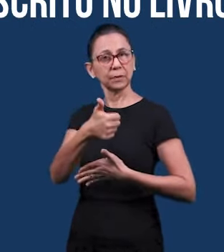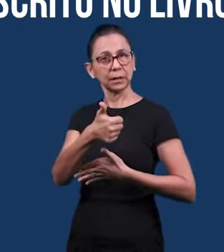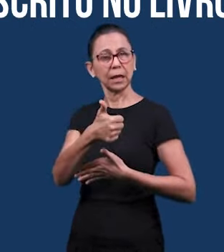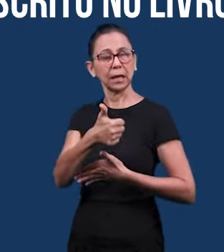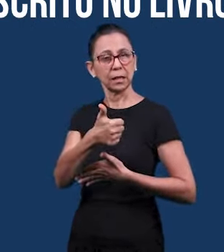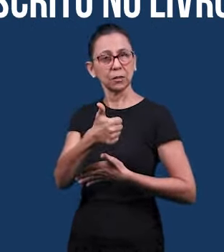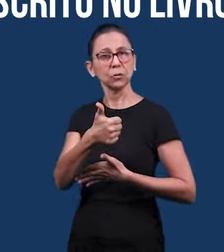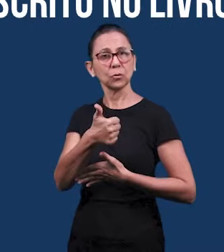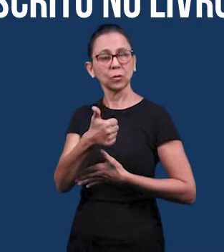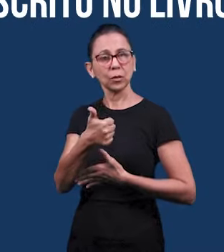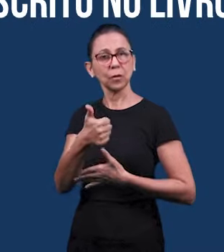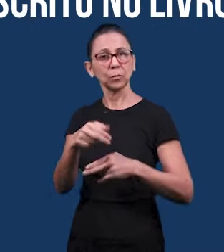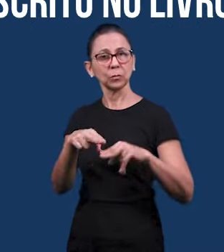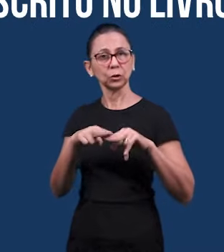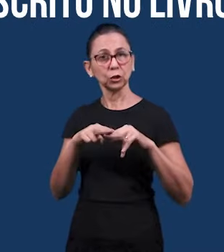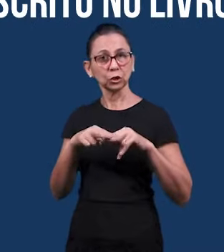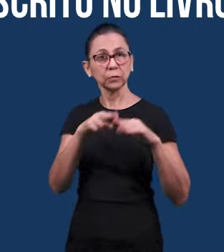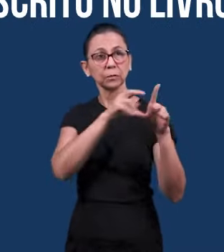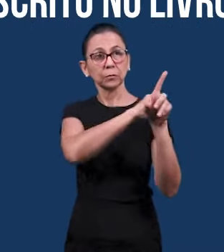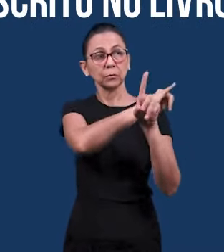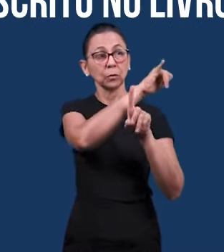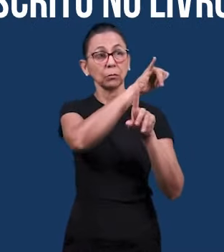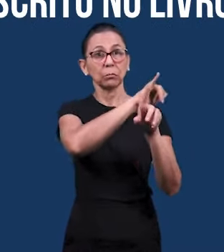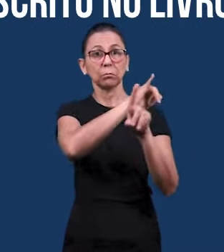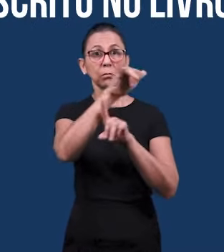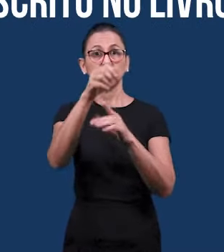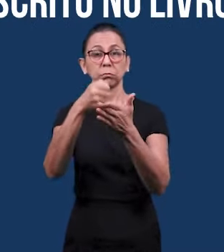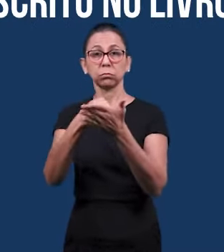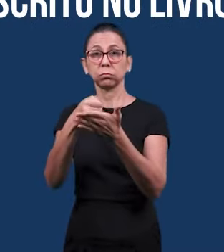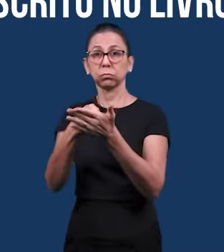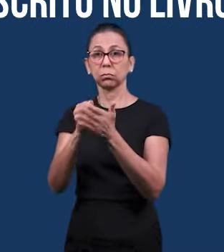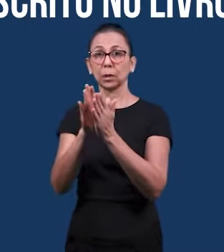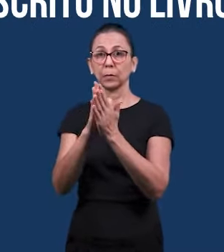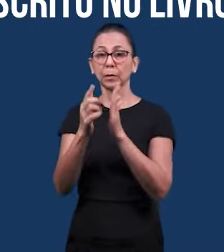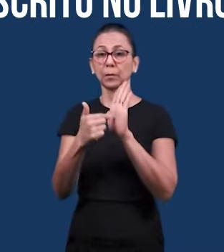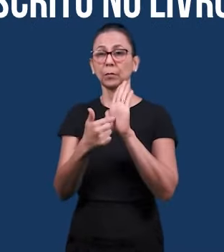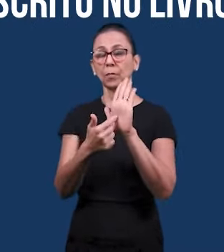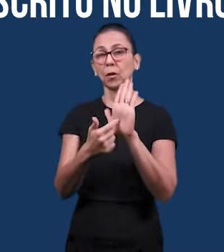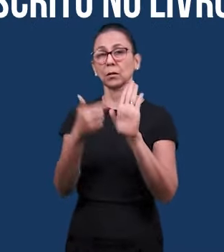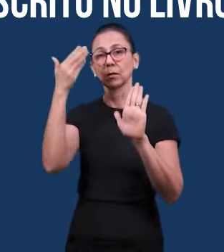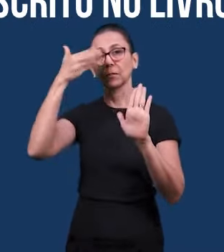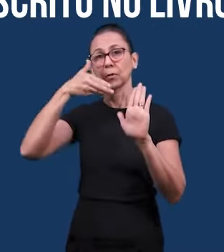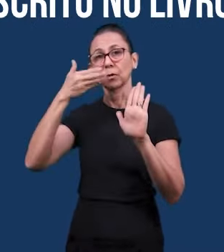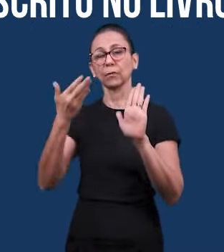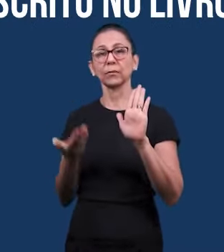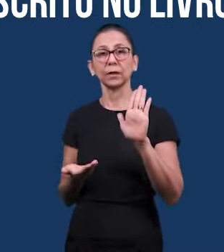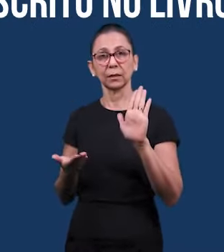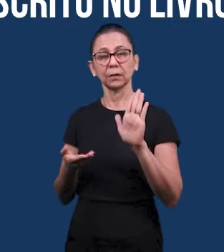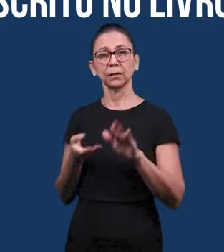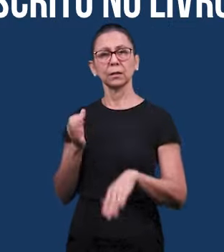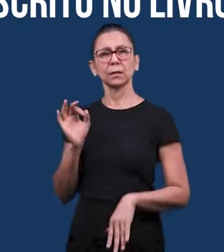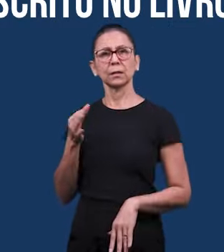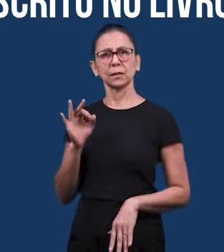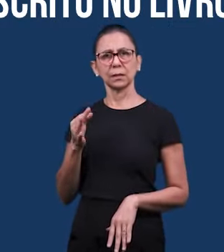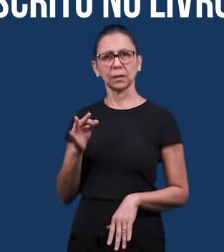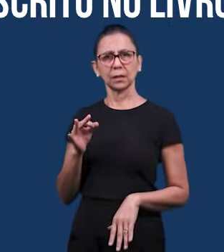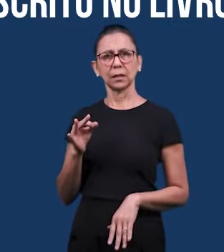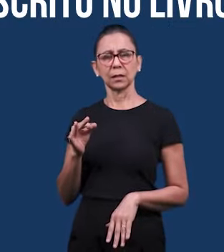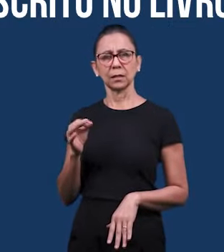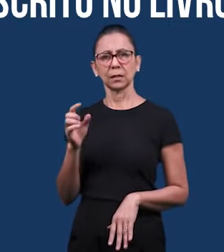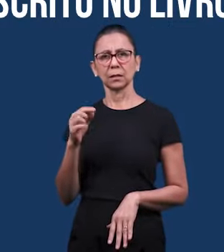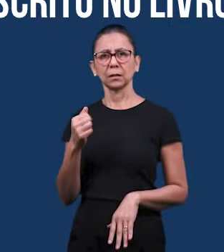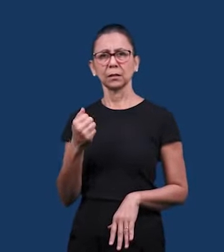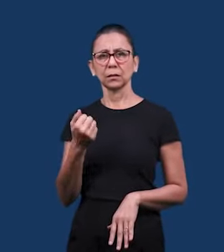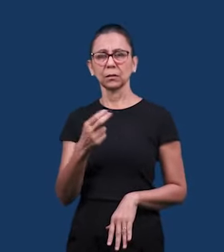привилегия из-за тех знамений, которые мы можем увидеть в Слове Божьем, которые исполняются, и о том, что